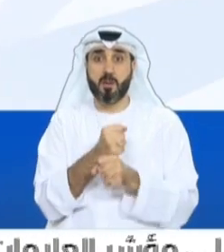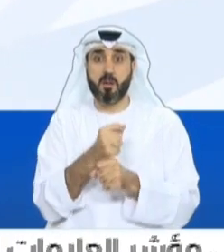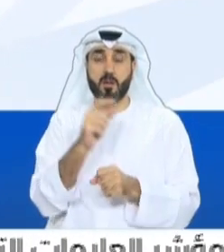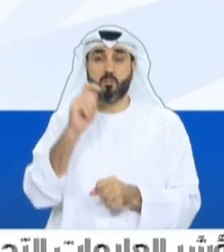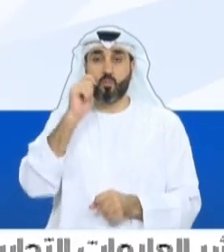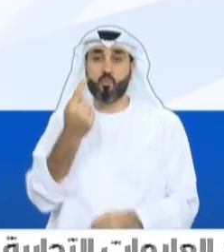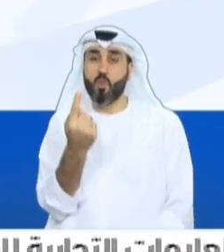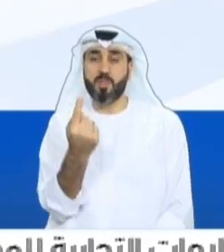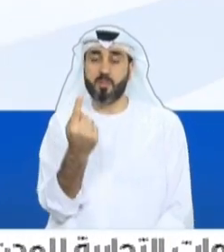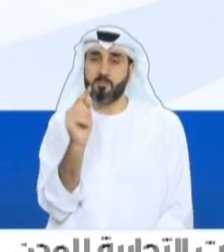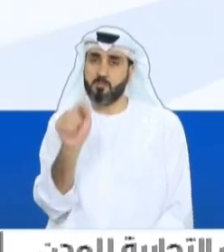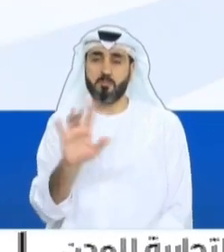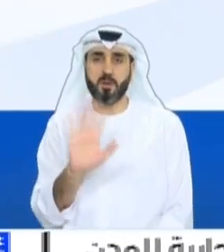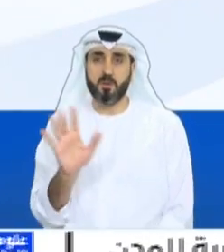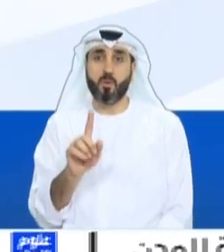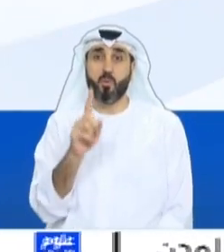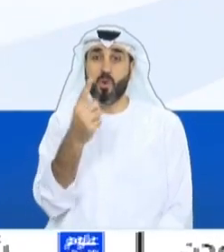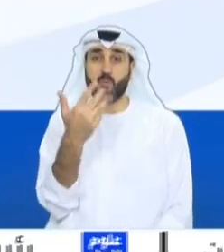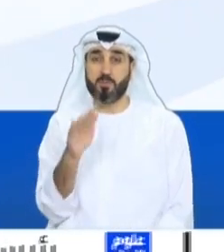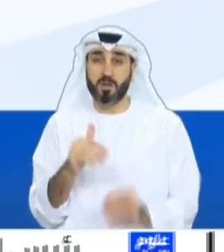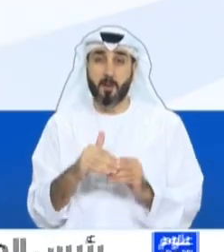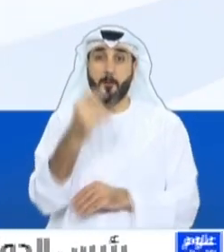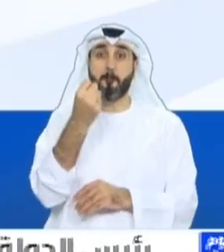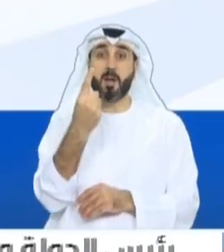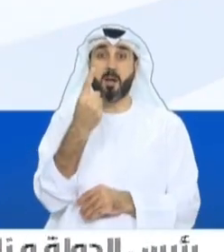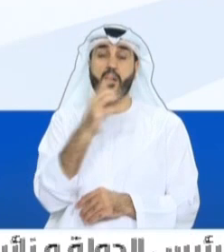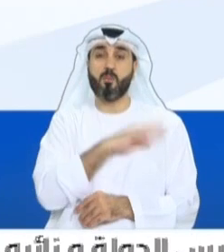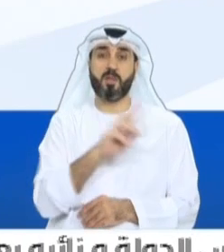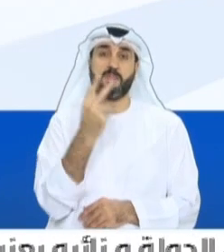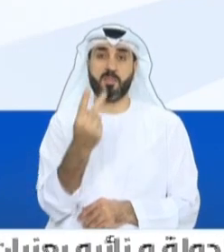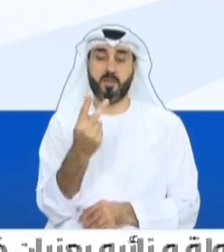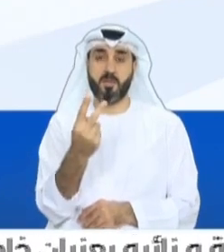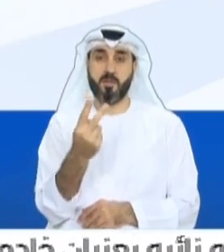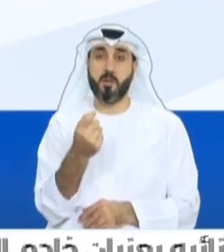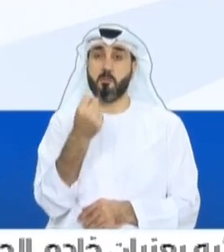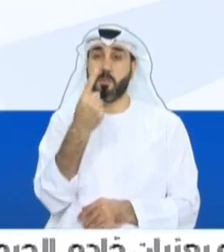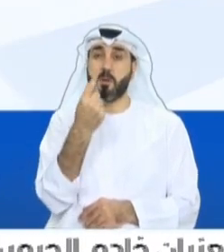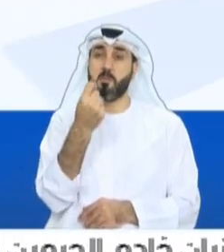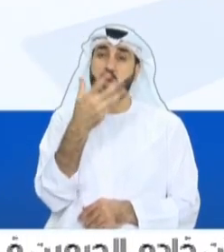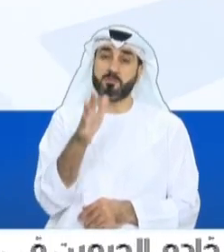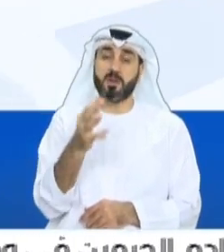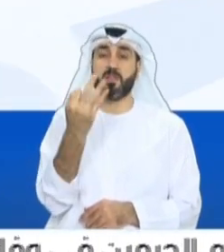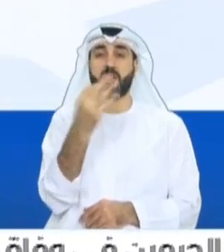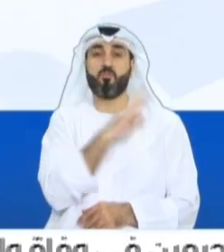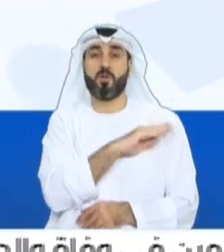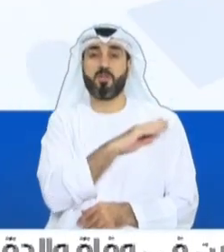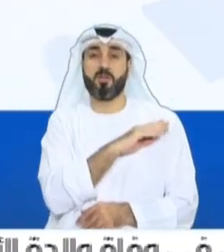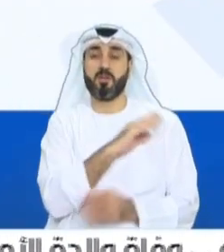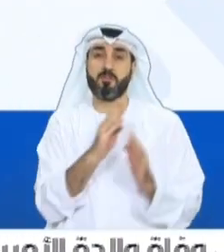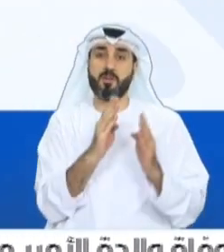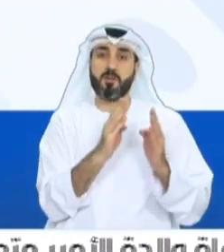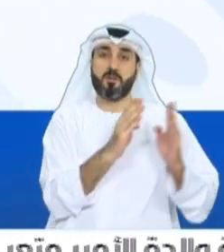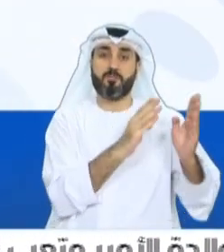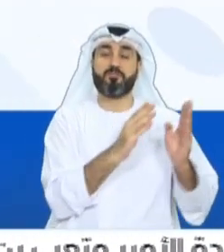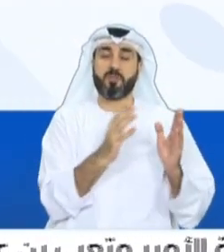مواطن واحد فقط، واللي عندها من 51 إلى 100 تعين 2، واللي من 100 إلى 150 تعين 3 مواطنين. فالحسبة هي